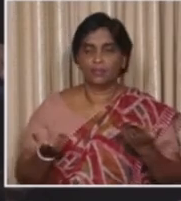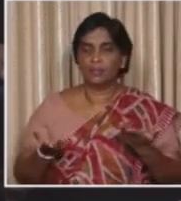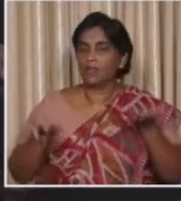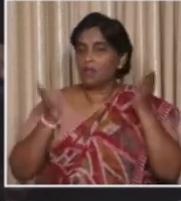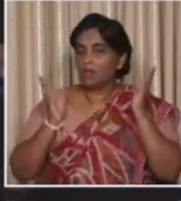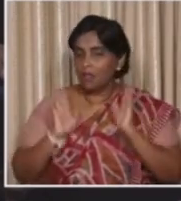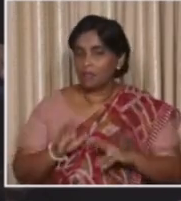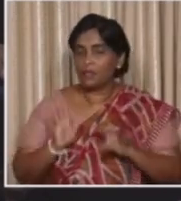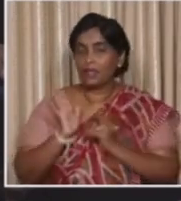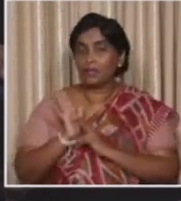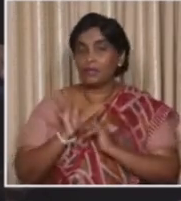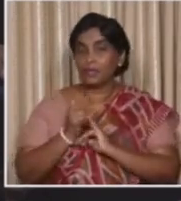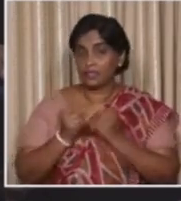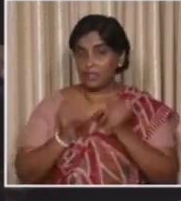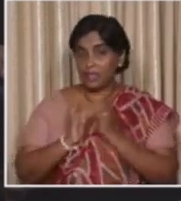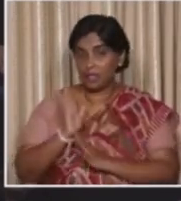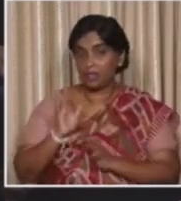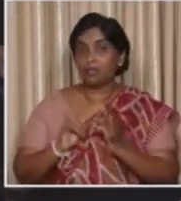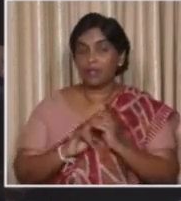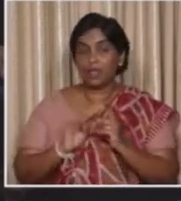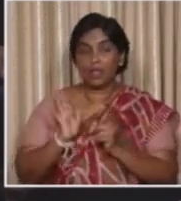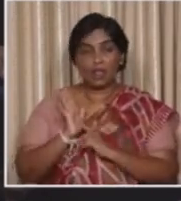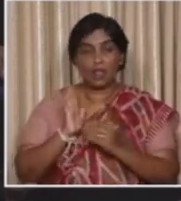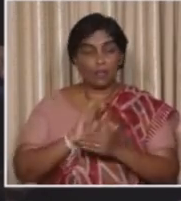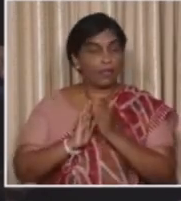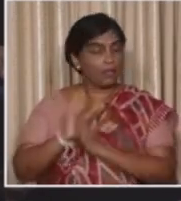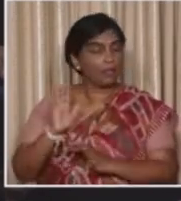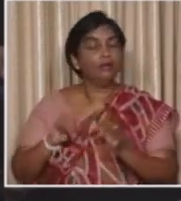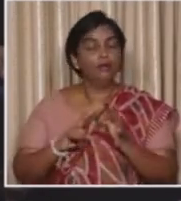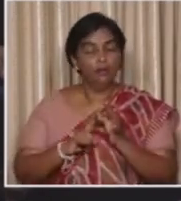අන්තිමට නිමල් සිරිපාල ඇමතිවරයා, එදා කම්කරු ඇමතිවරයා විදිහට